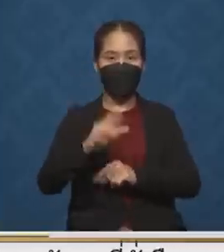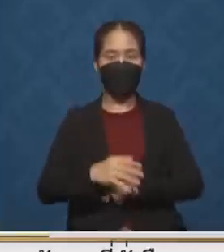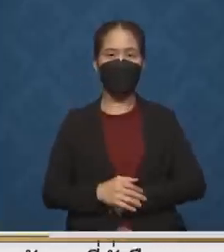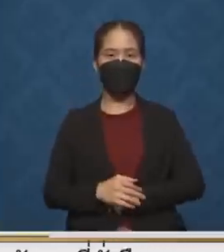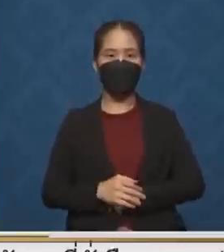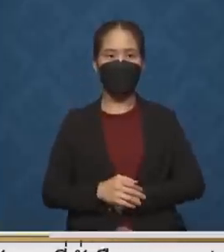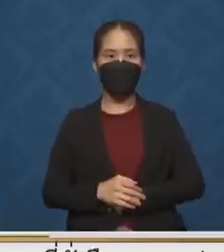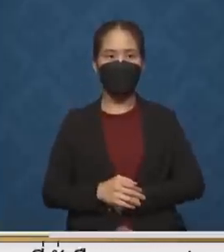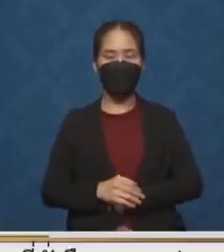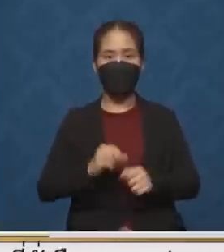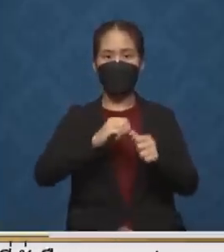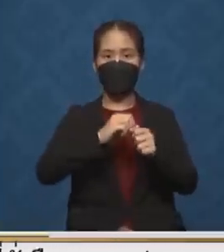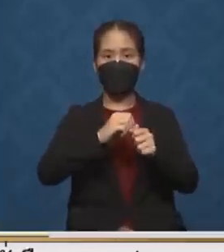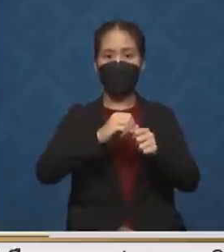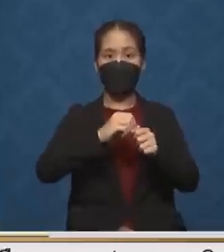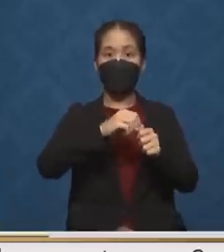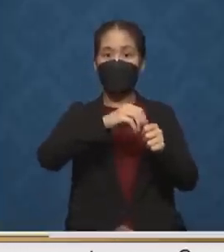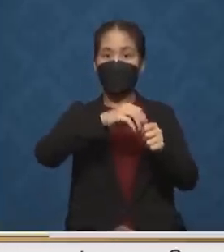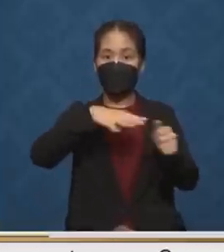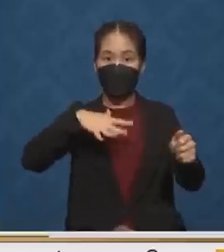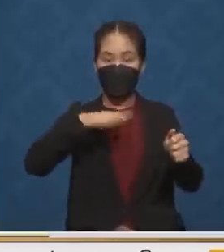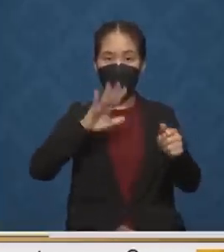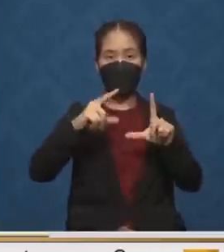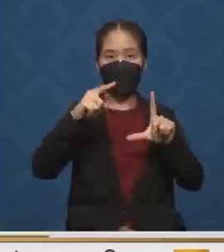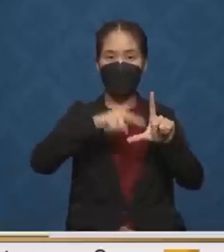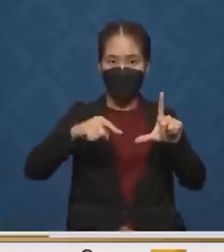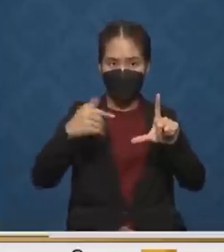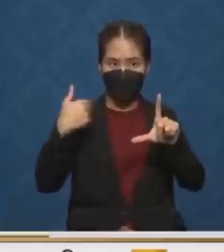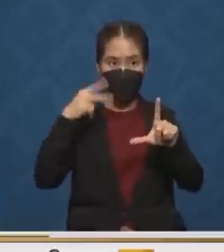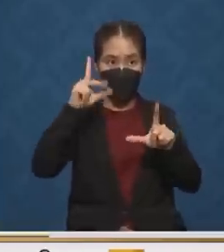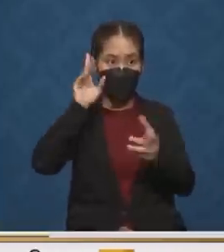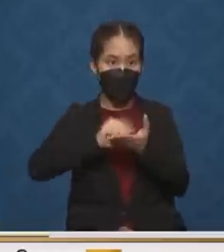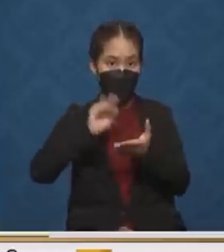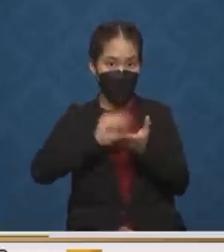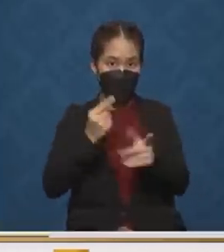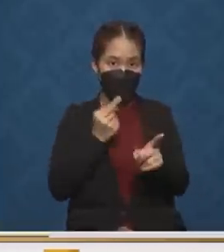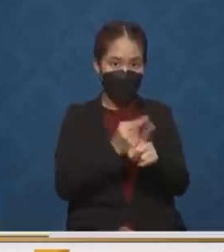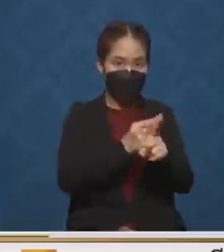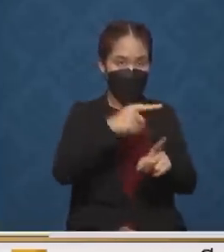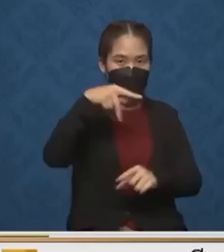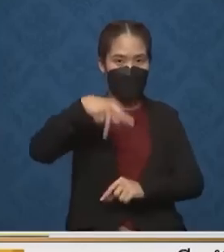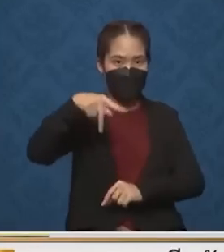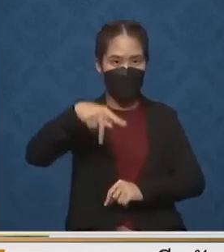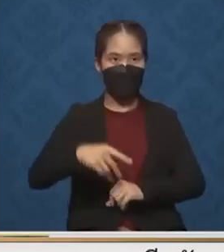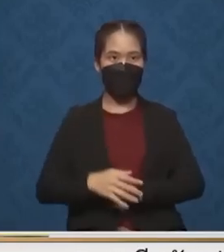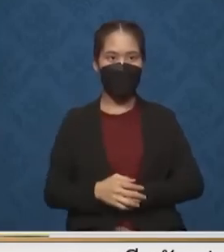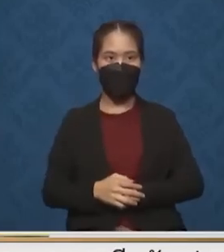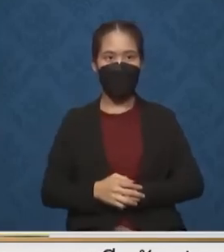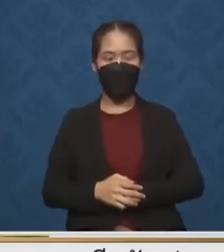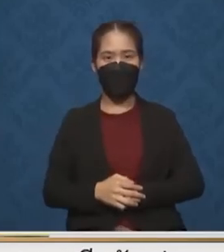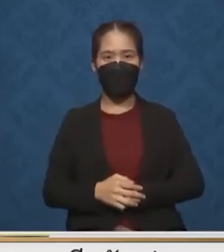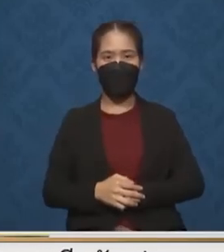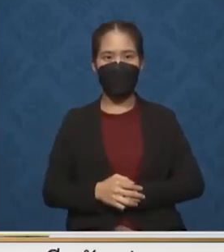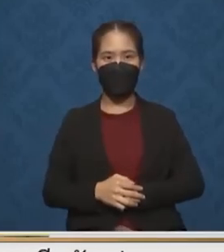มีข้มูลให้ติดตามเป็พิเศษหน้าต่ไปครับลำดบต่ไป